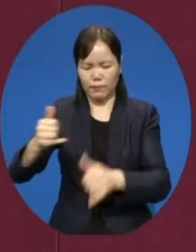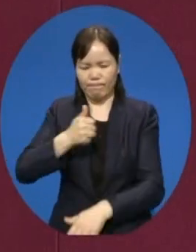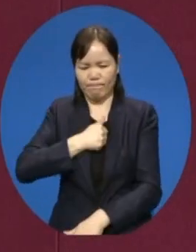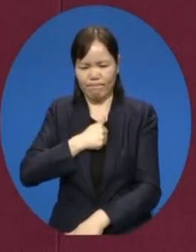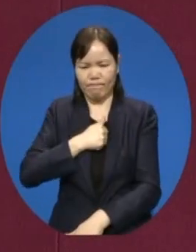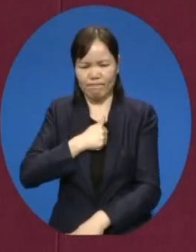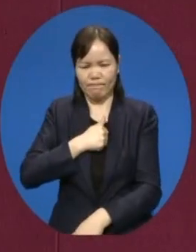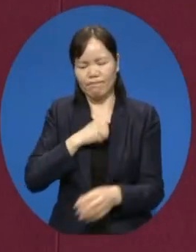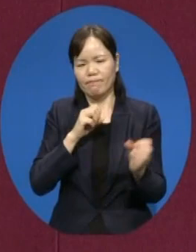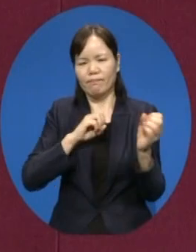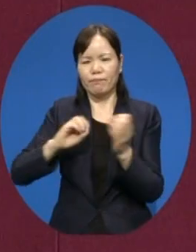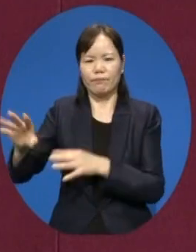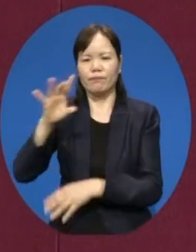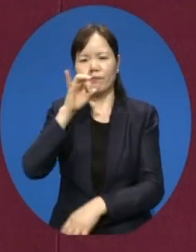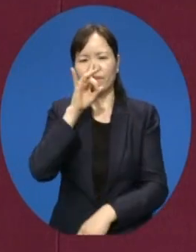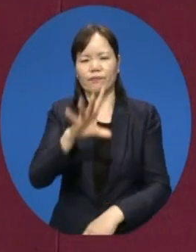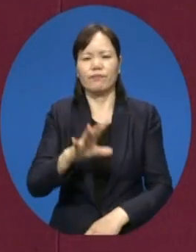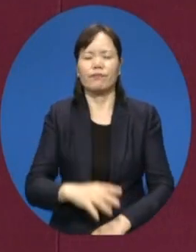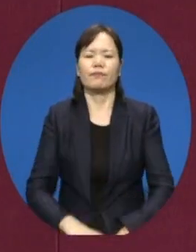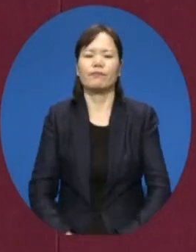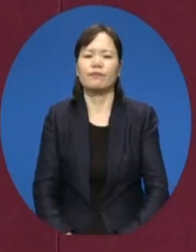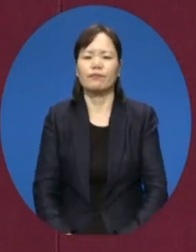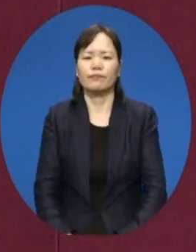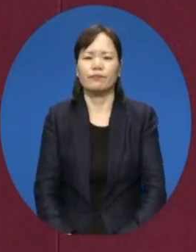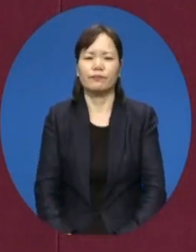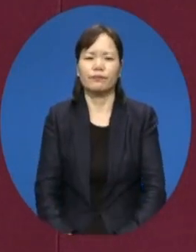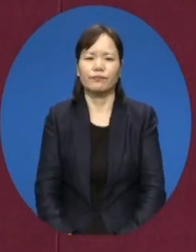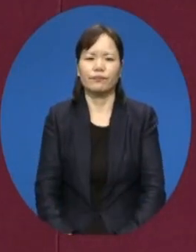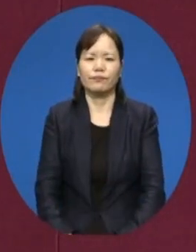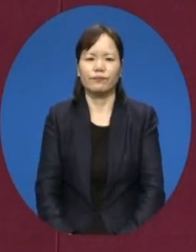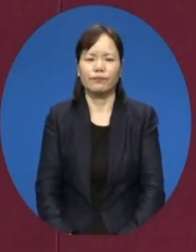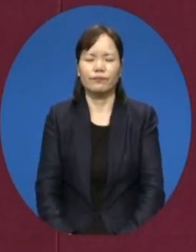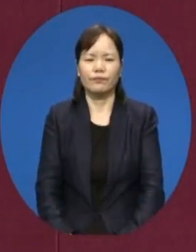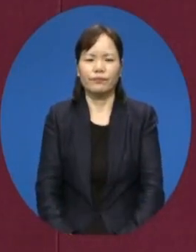자존심을 내팽개치면 안 되는 겁니다.